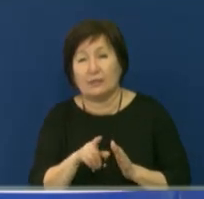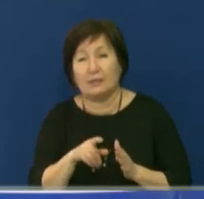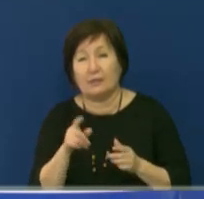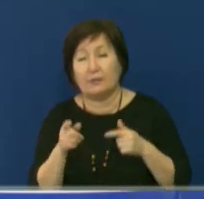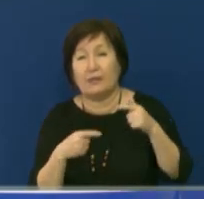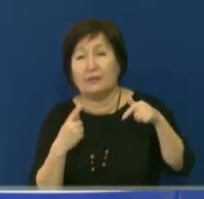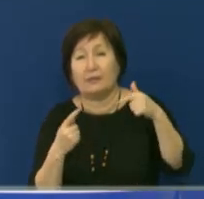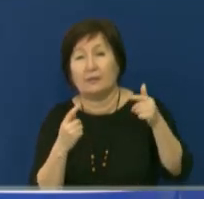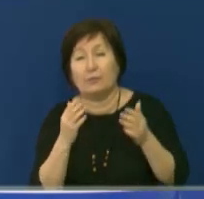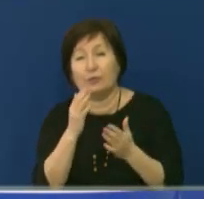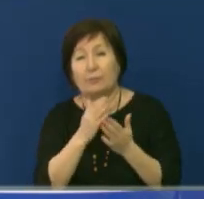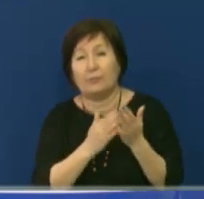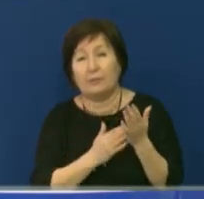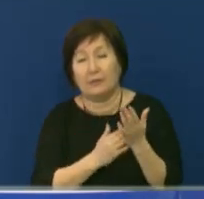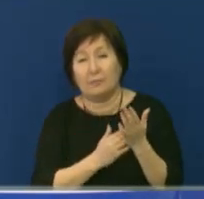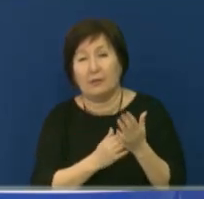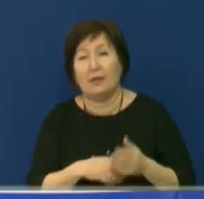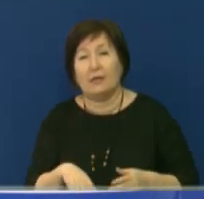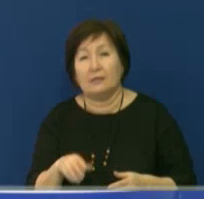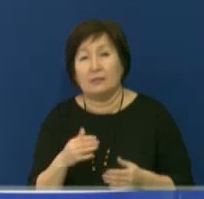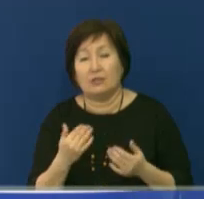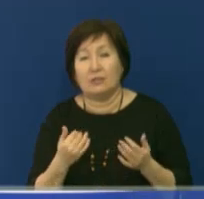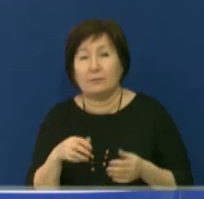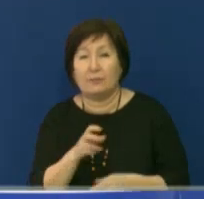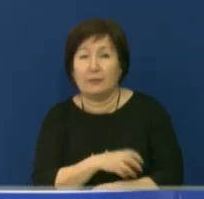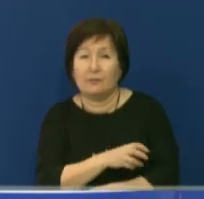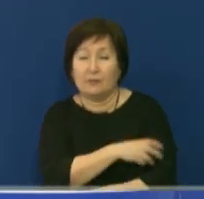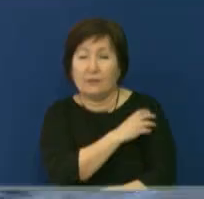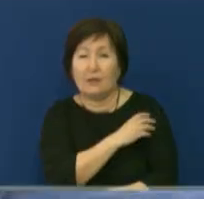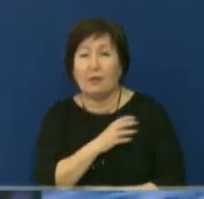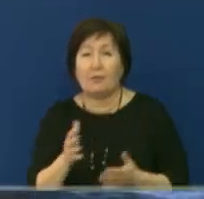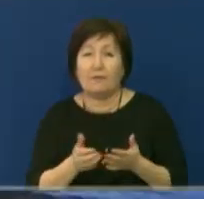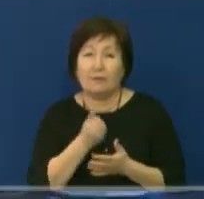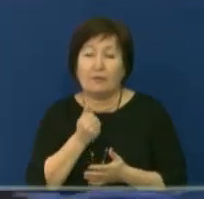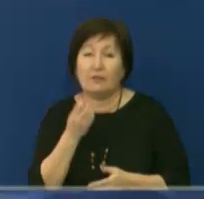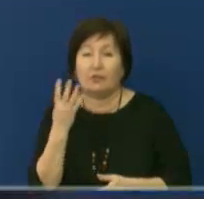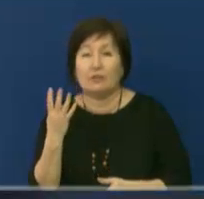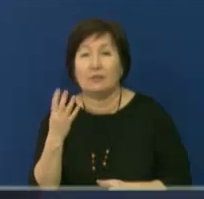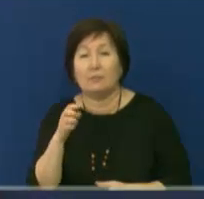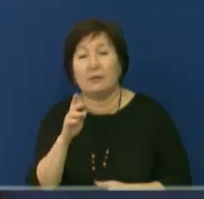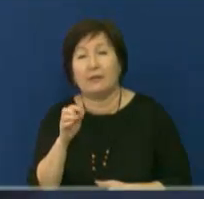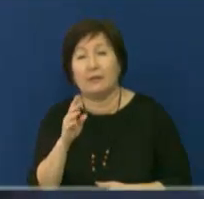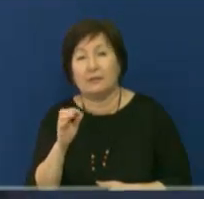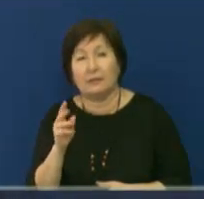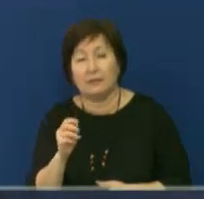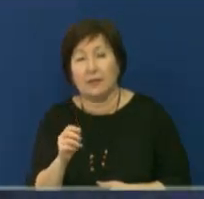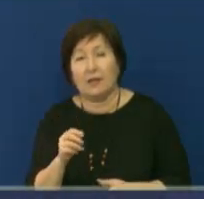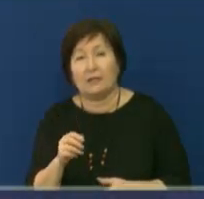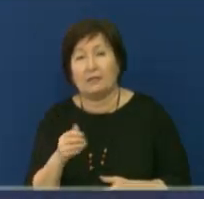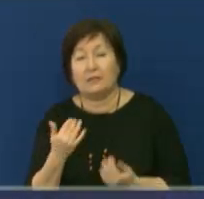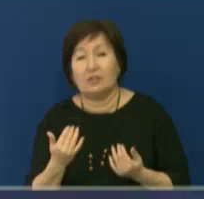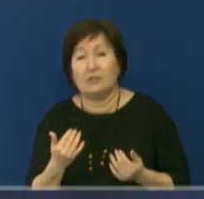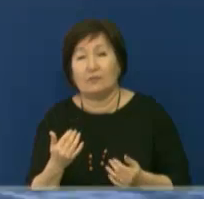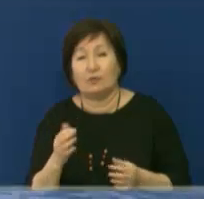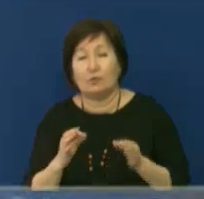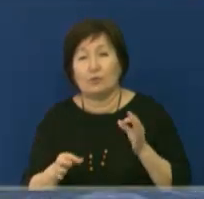астам әкімшілік бұзушылық анықталған. Сондай-ақ рейд барысында 4 браконьер ұсталып, оларға қатысты қылмыстық іс қозғалған. 20-шы